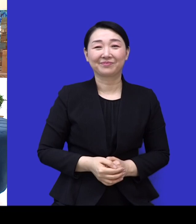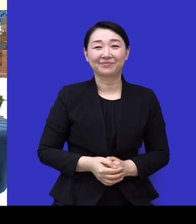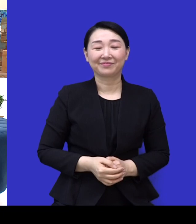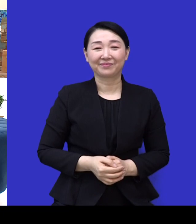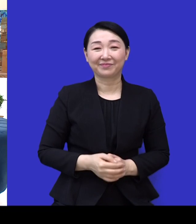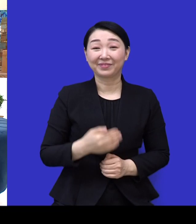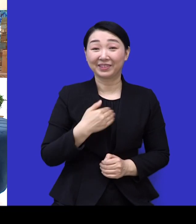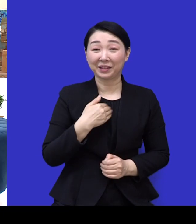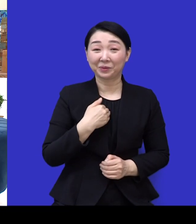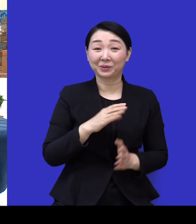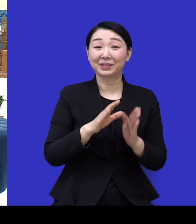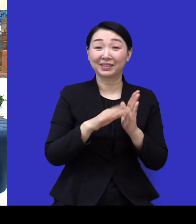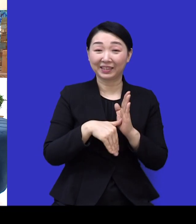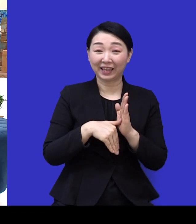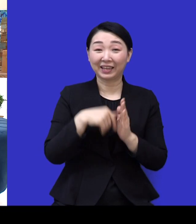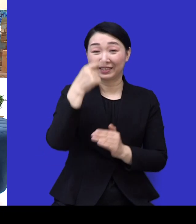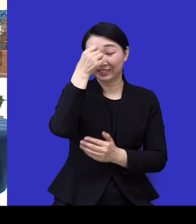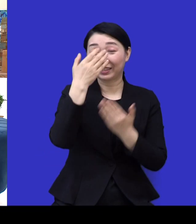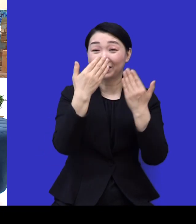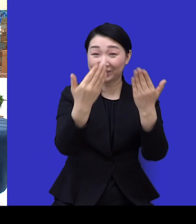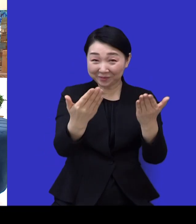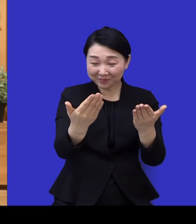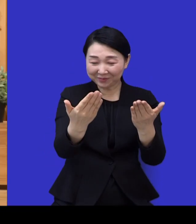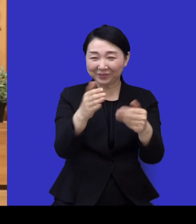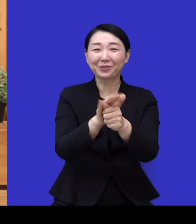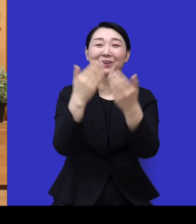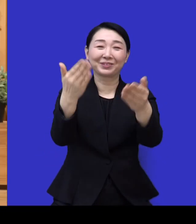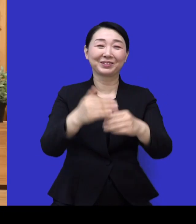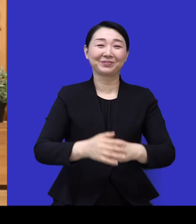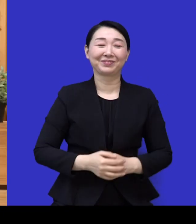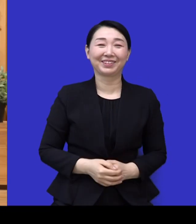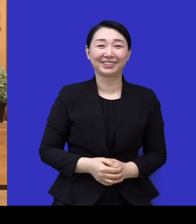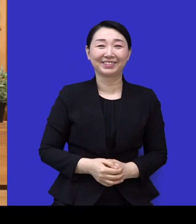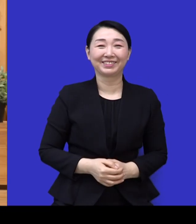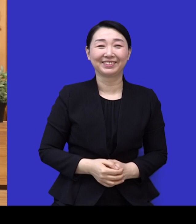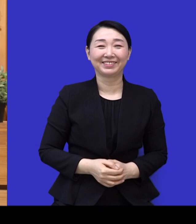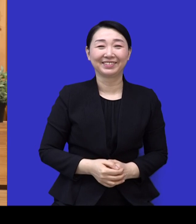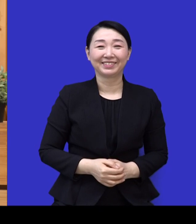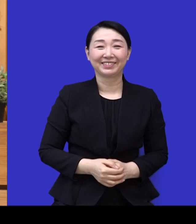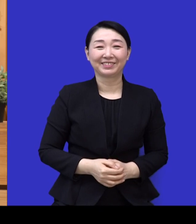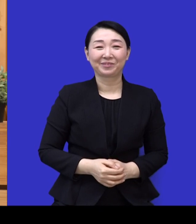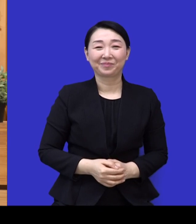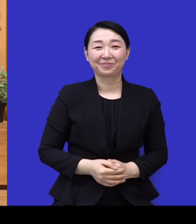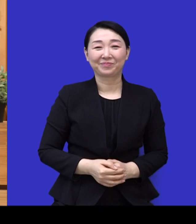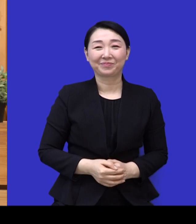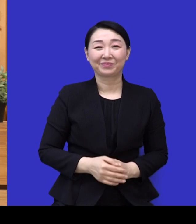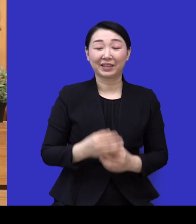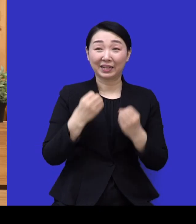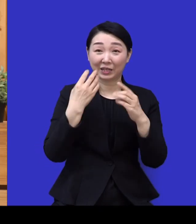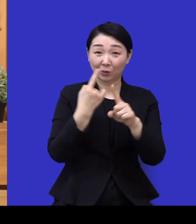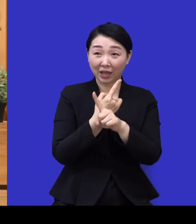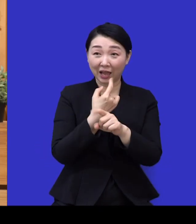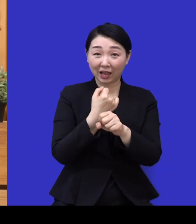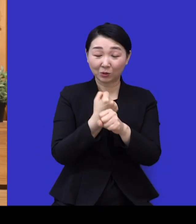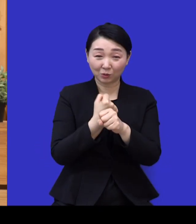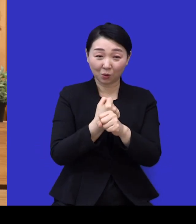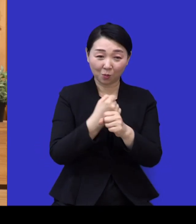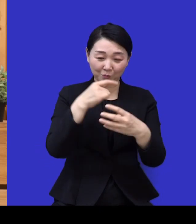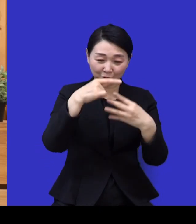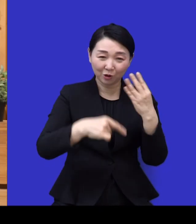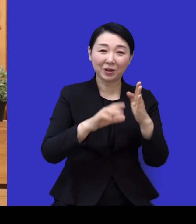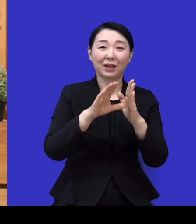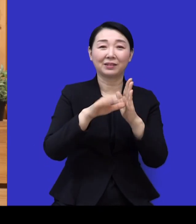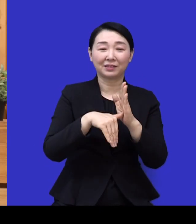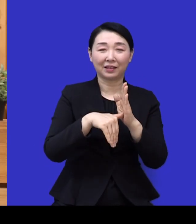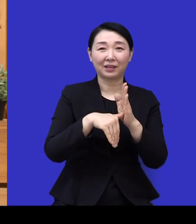저도 그때 재능 기부하겠습니다. 계속 주인공. 저도 사실 이 새롭게 하소서 하면서 사실 저도